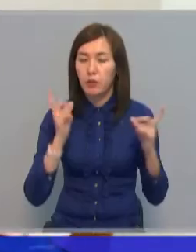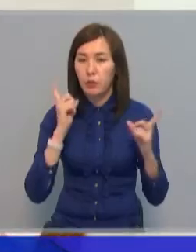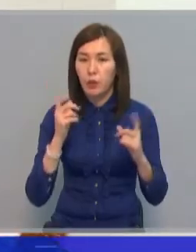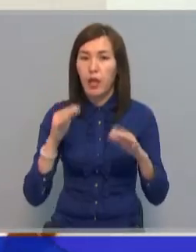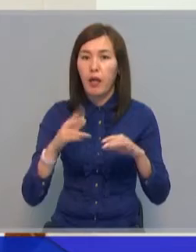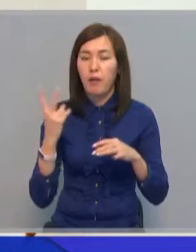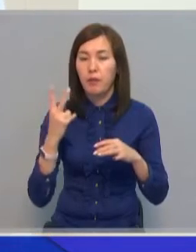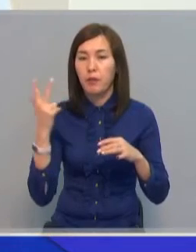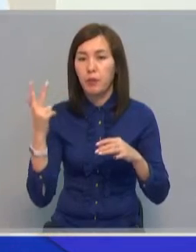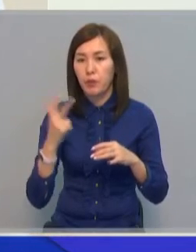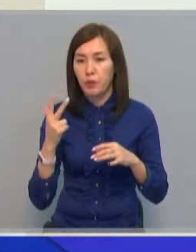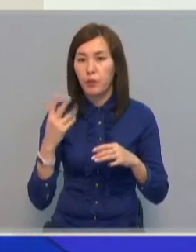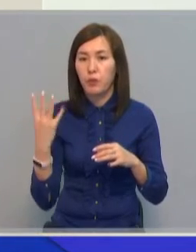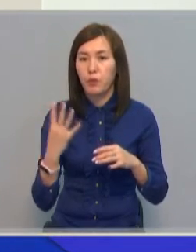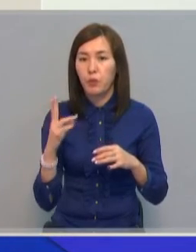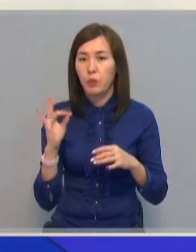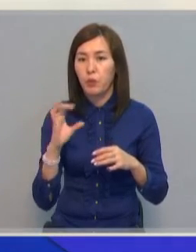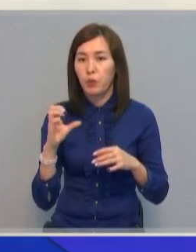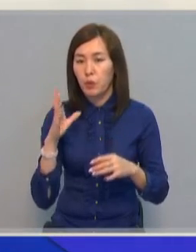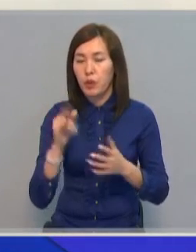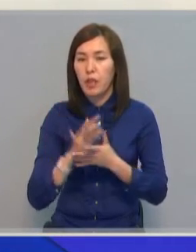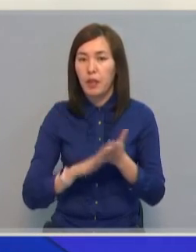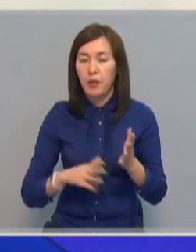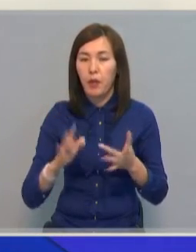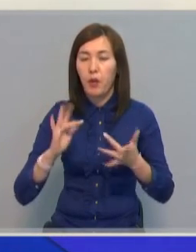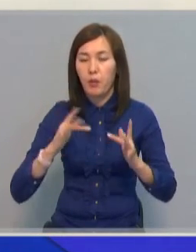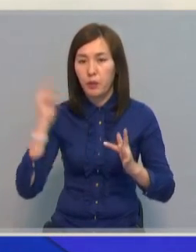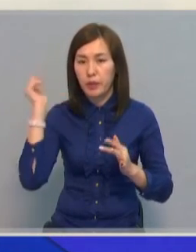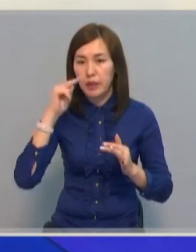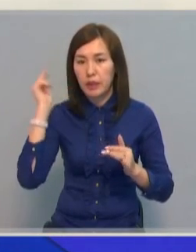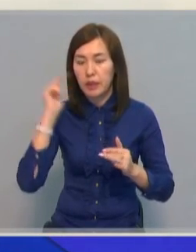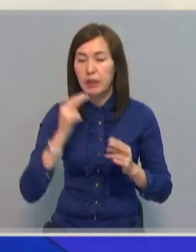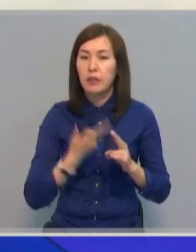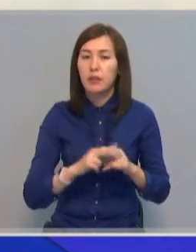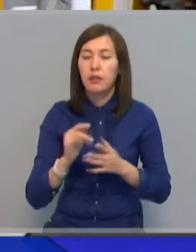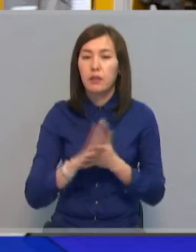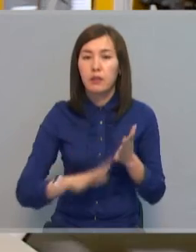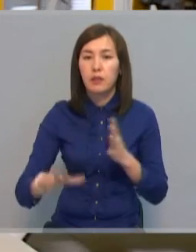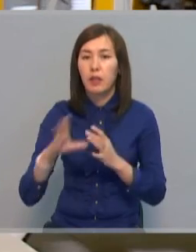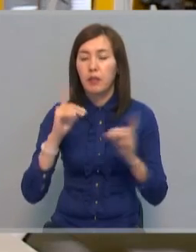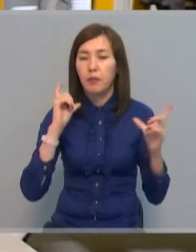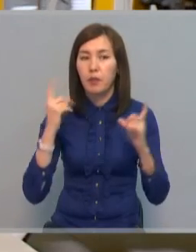студенты 2, 3 и 4 курсов продолжат дистанционное обучение. В дальнейшем все